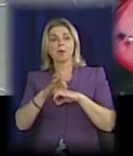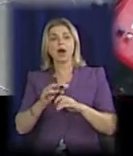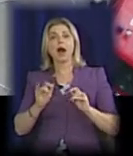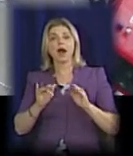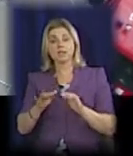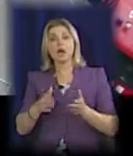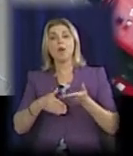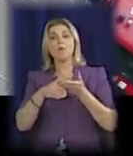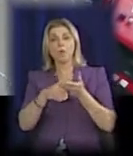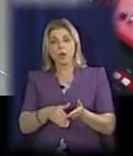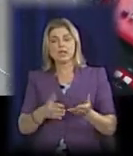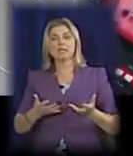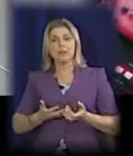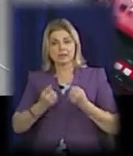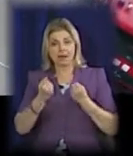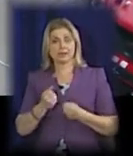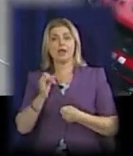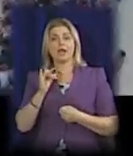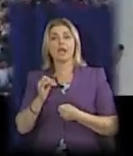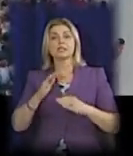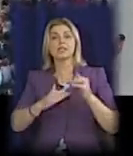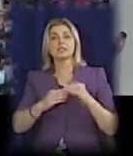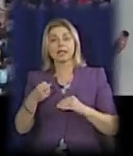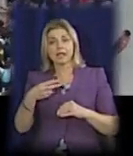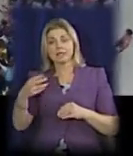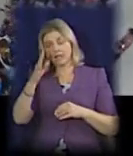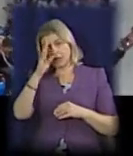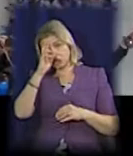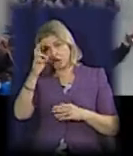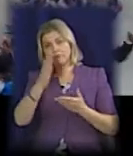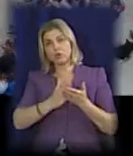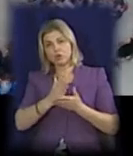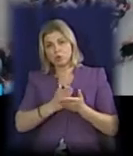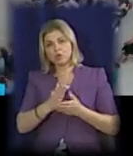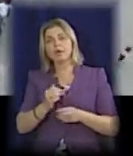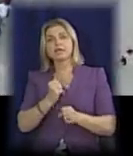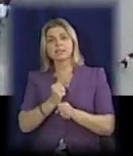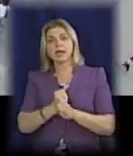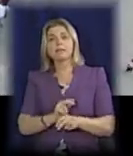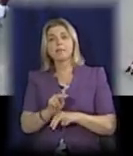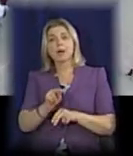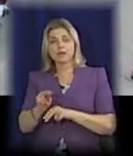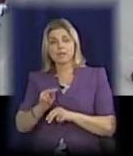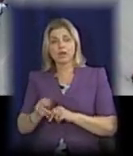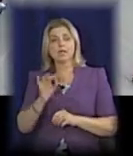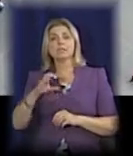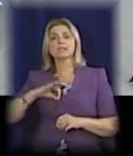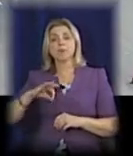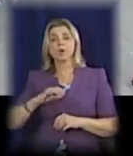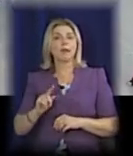«Запобігти, врятувати, допомогти». Фахівці Державної служби України з надзвичайних ситуацій провели майстер-клас з використання первинних